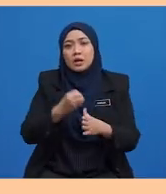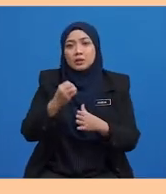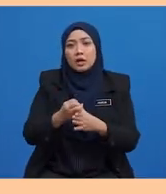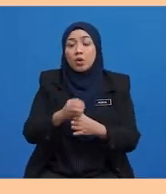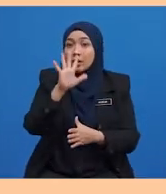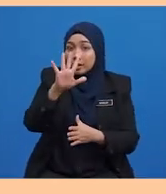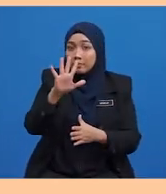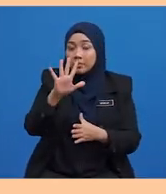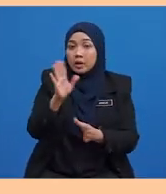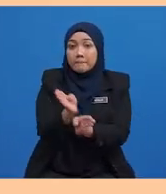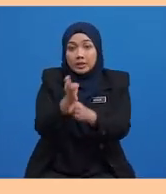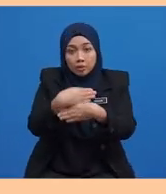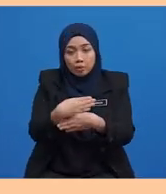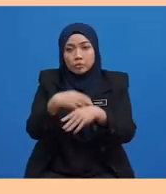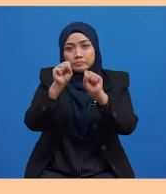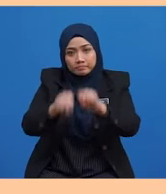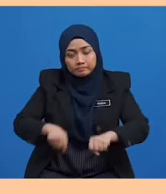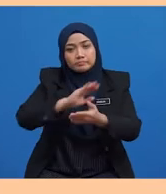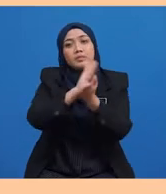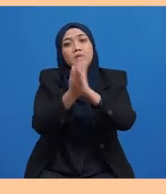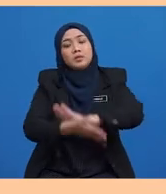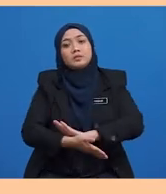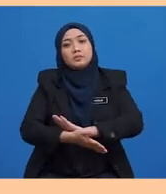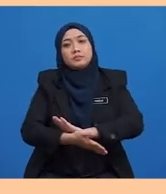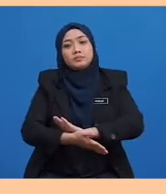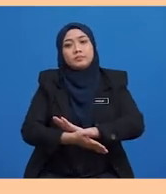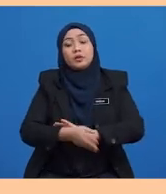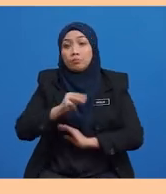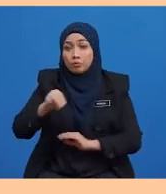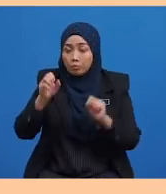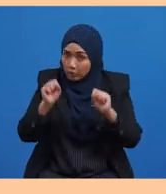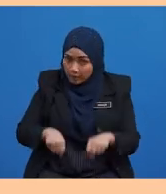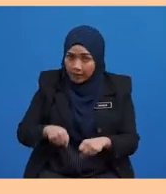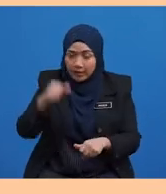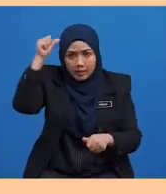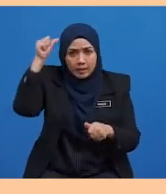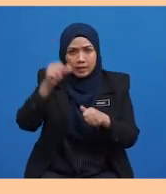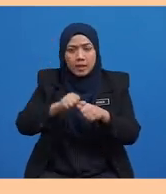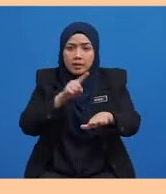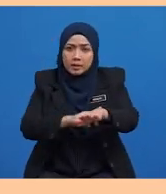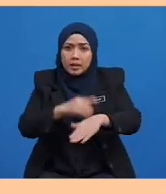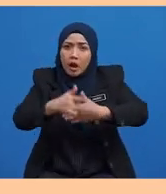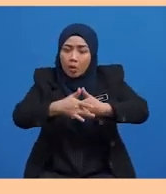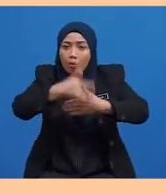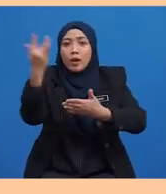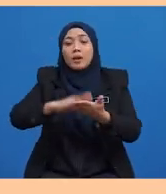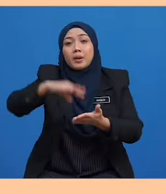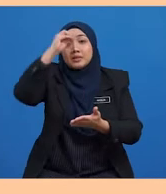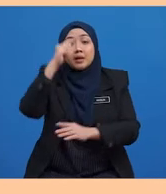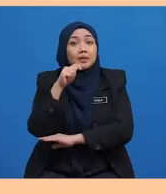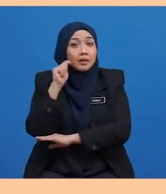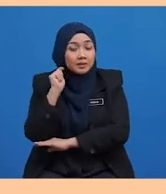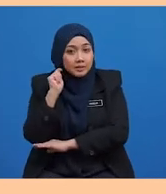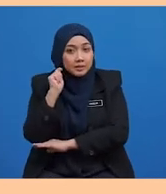5 bentuk kebolehjadian. Ada tak murid-murid masih lagi ingat? Di awal pembelajaran kita, cikgu